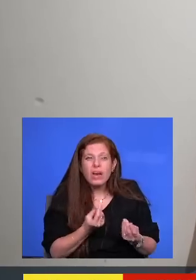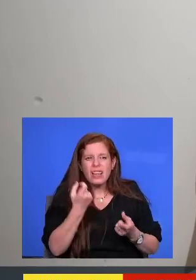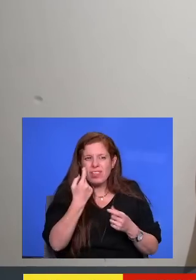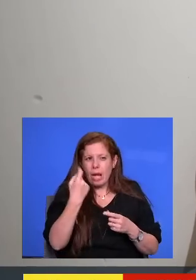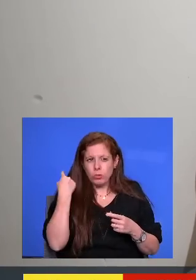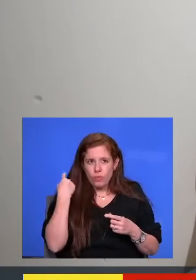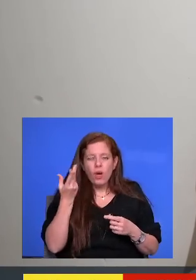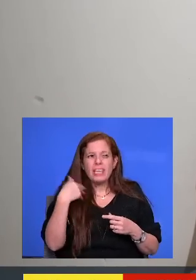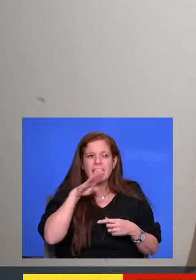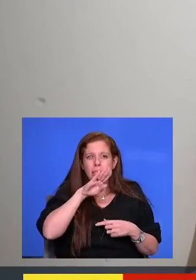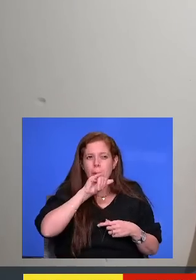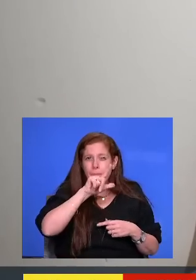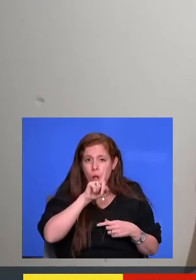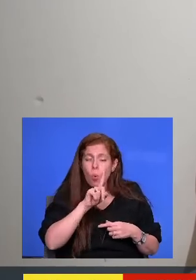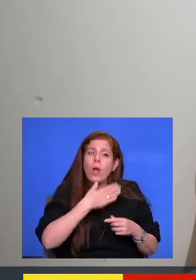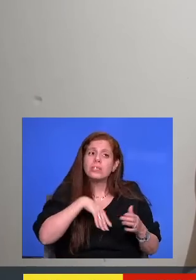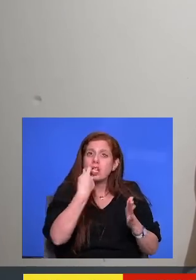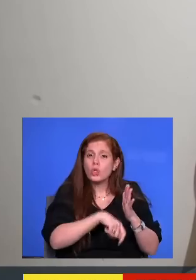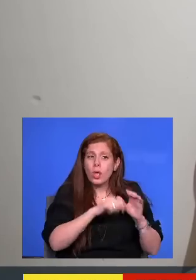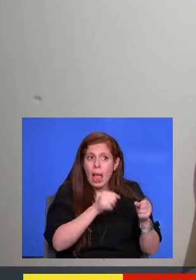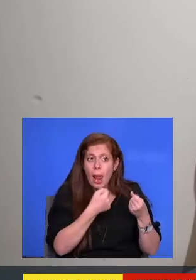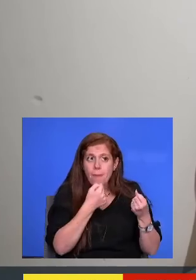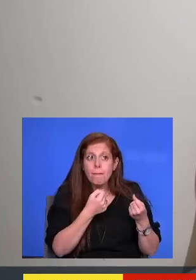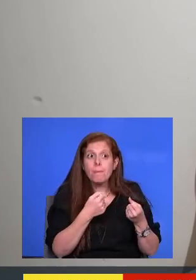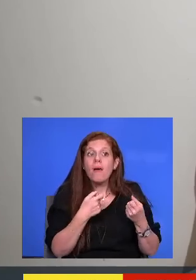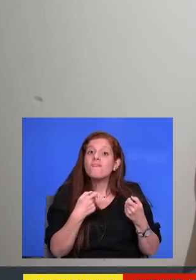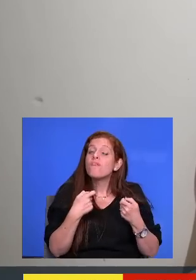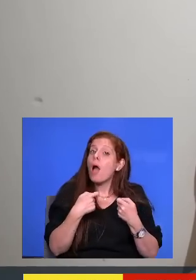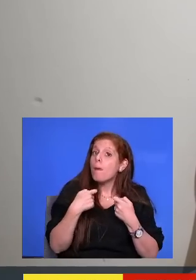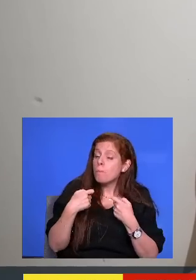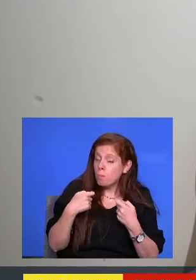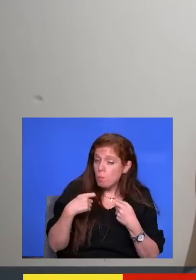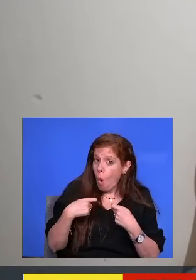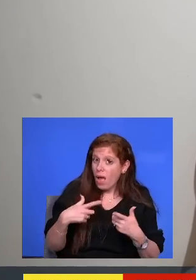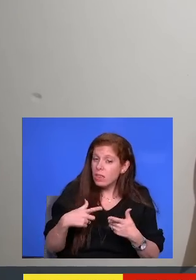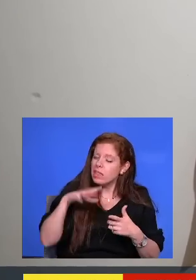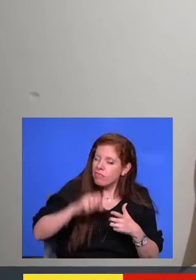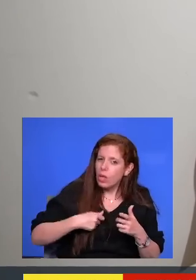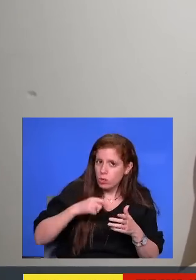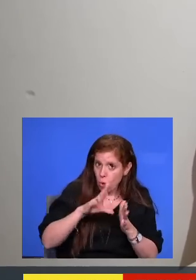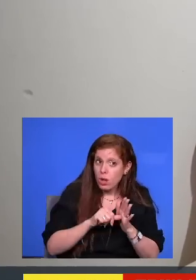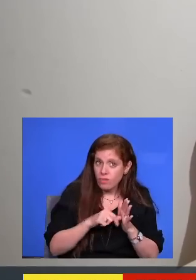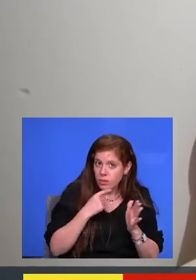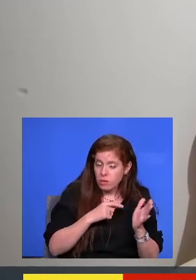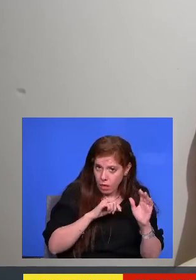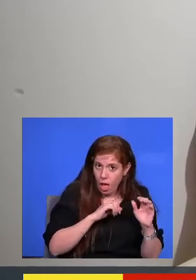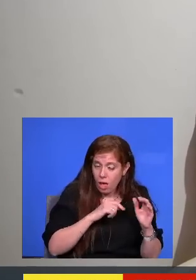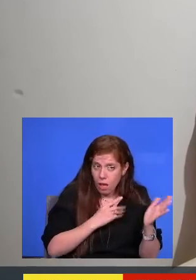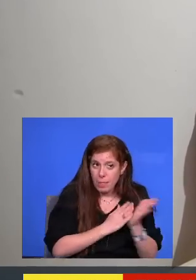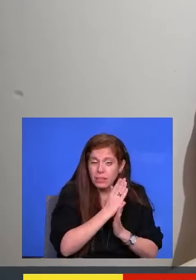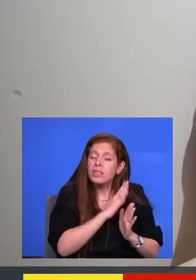בבילו, רציתי לקנות נעליים, והמוכרת תפסה אותי גונבת נעליים. את האמת. תפסה אותי